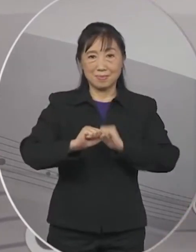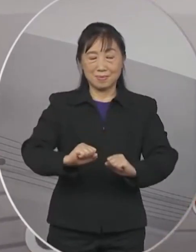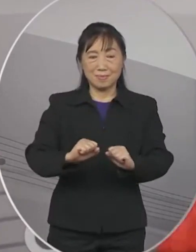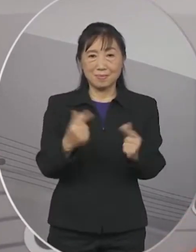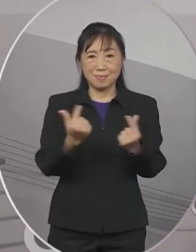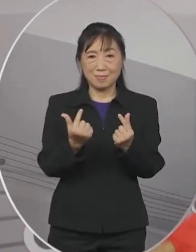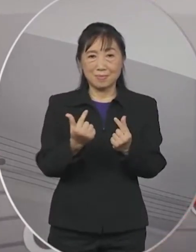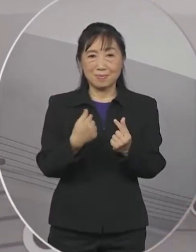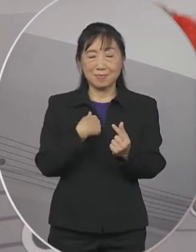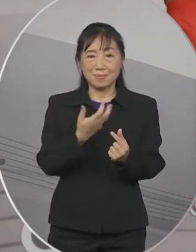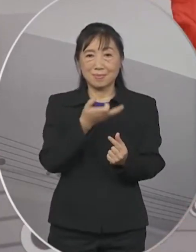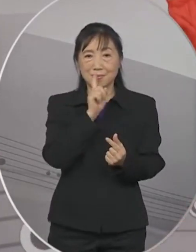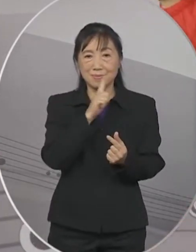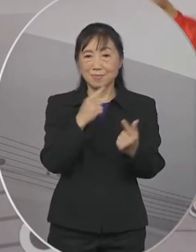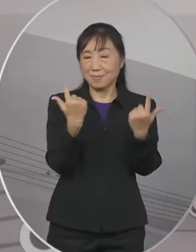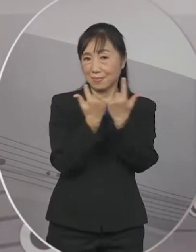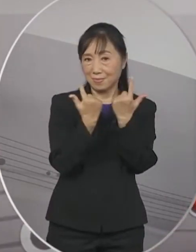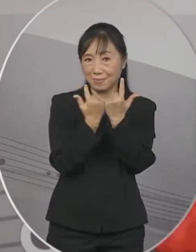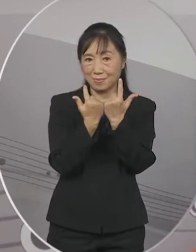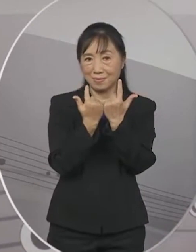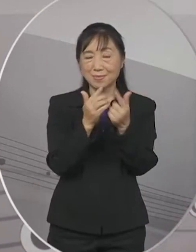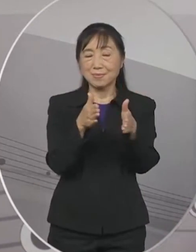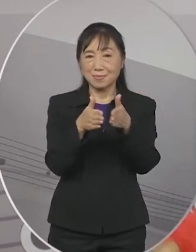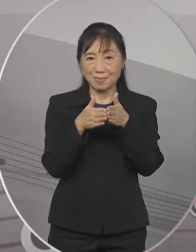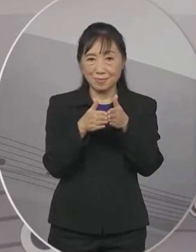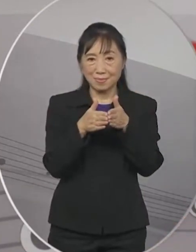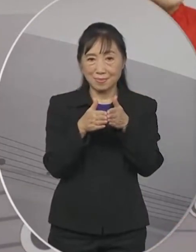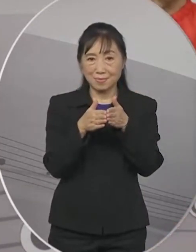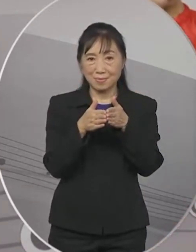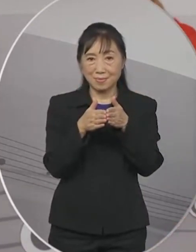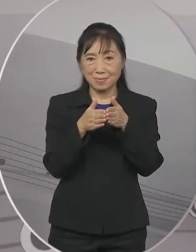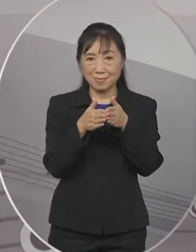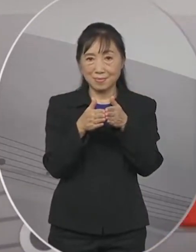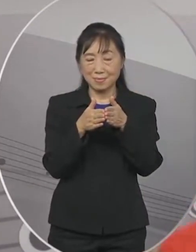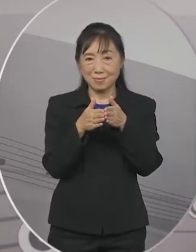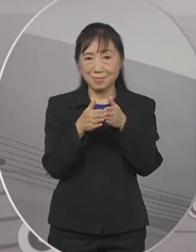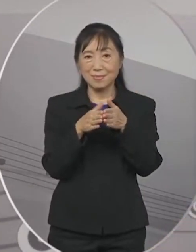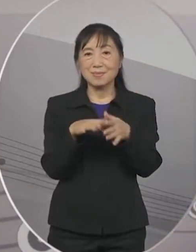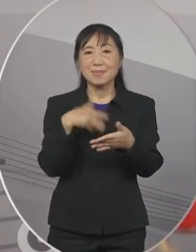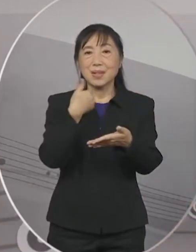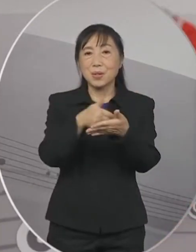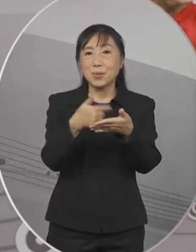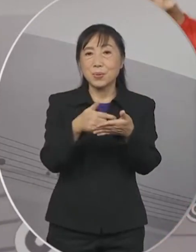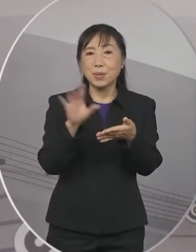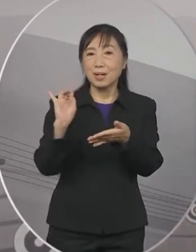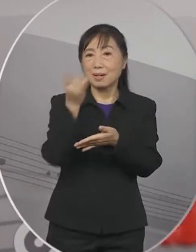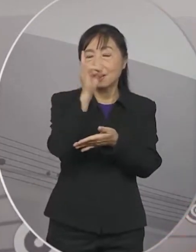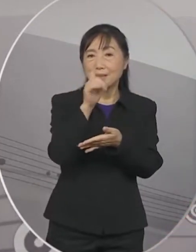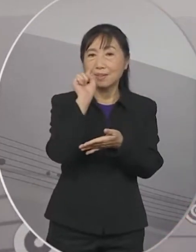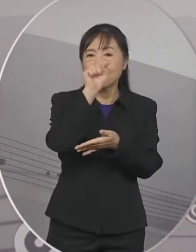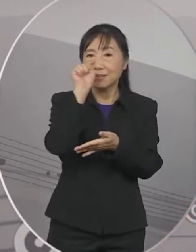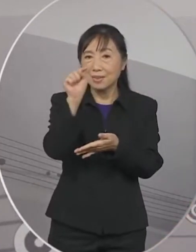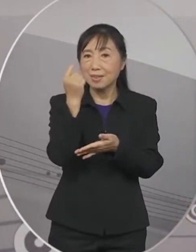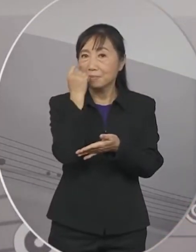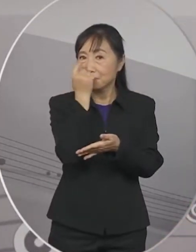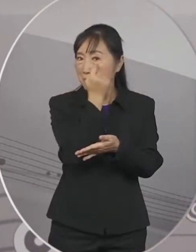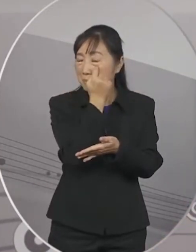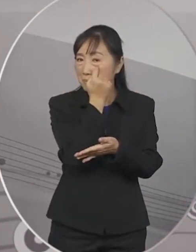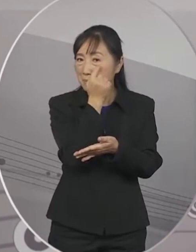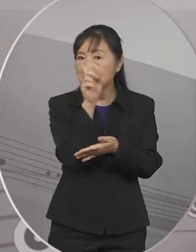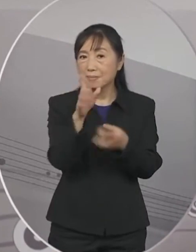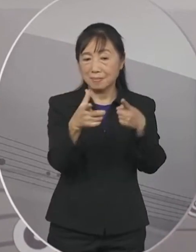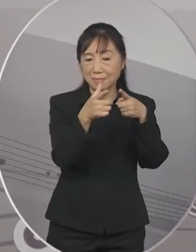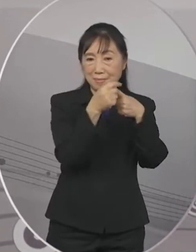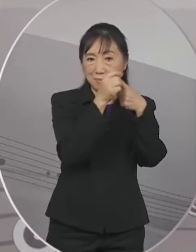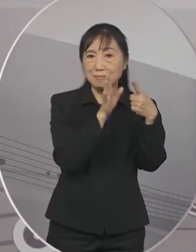就像我讲。台北需要画龙点睛，点的就是两个眼睛，一个是健